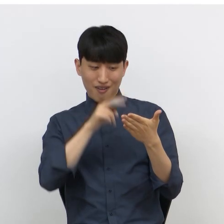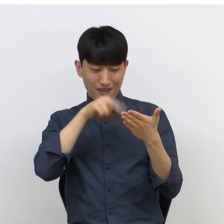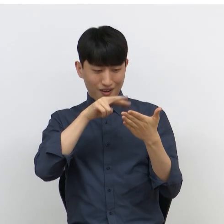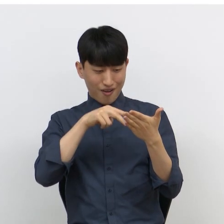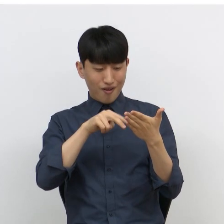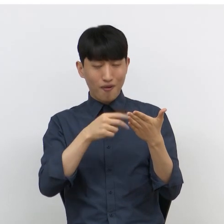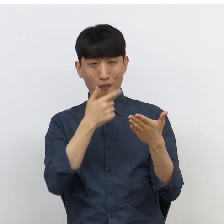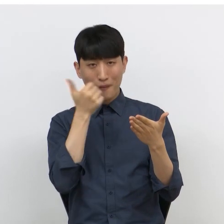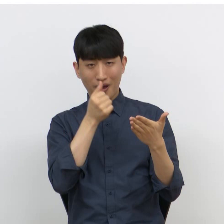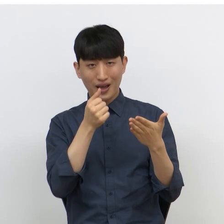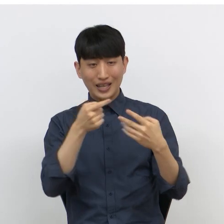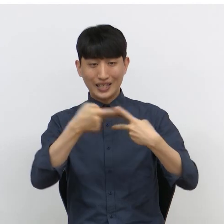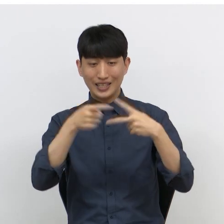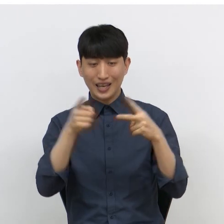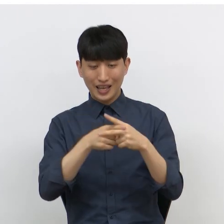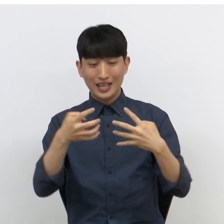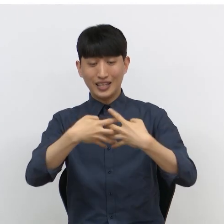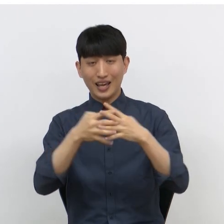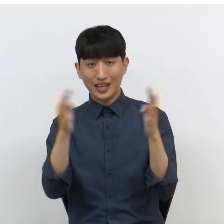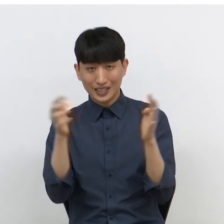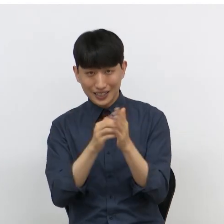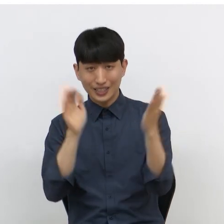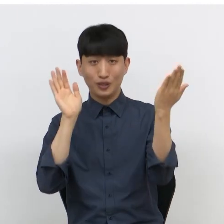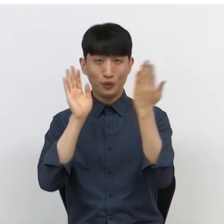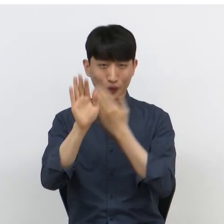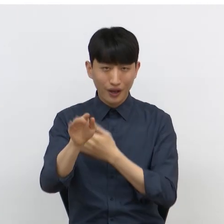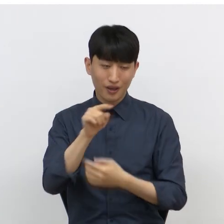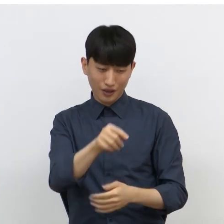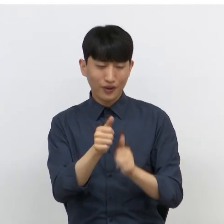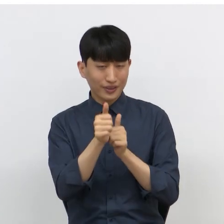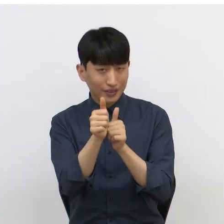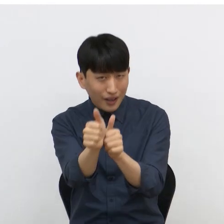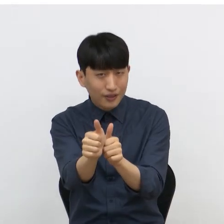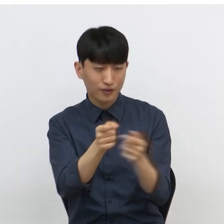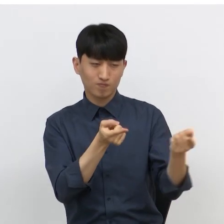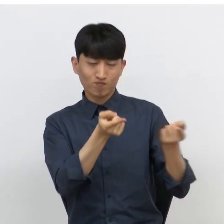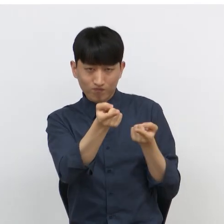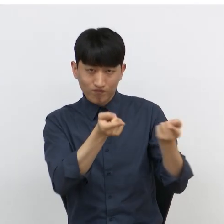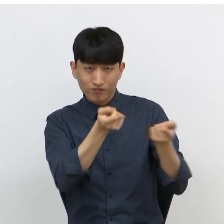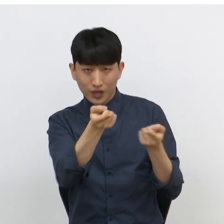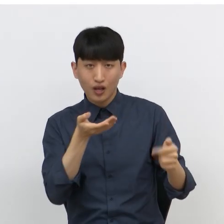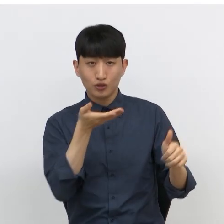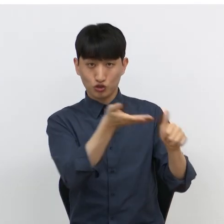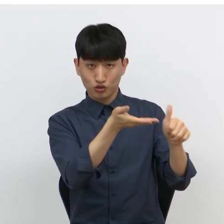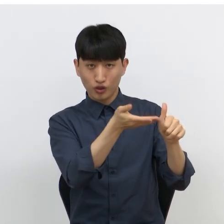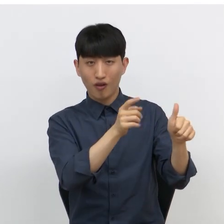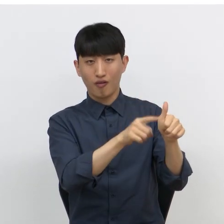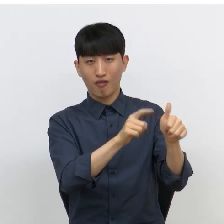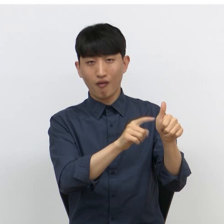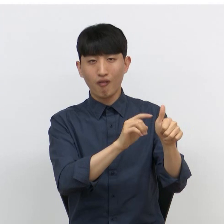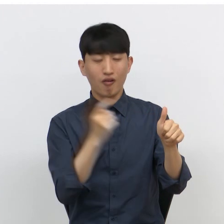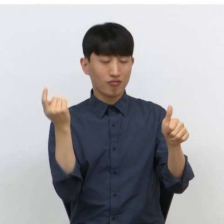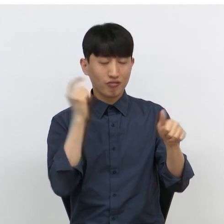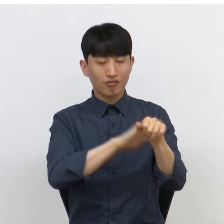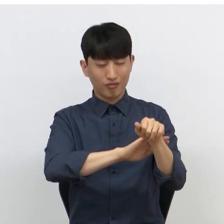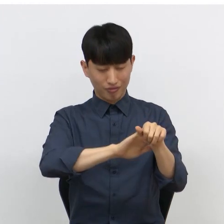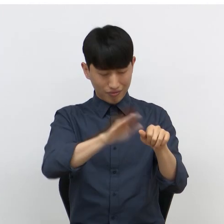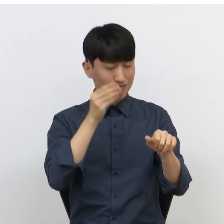충분히 이해를 한 다음에 그 다음에 이제 거기에 맞는 트러블 슈팅 해주면 그 아동이 훨씬 더 잘 들을 수가